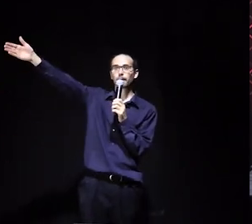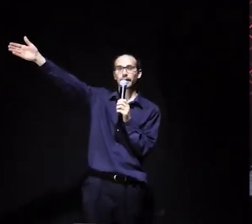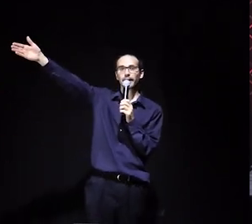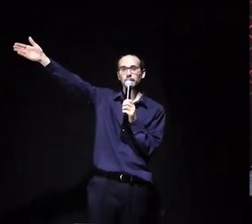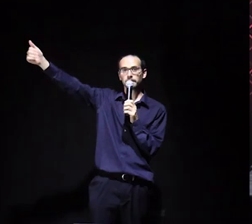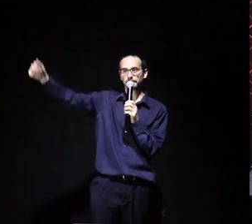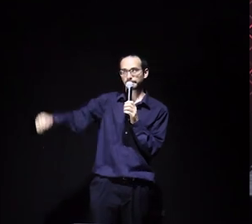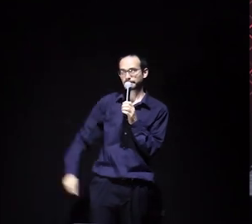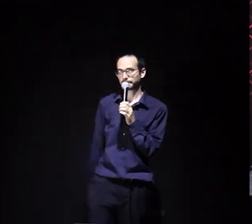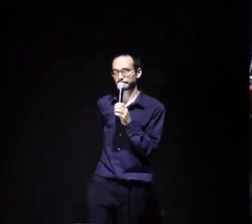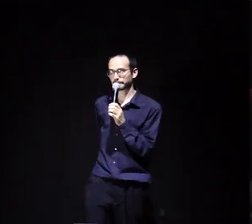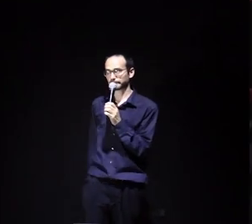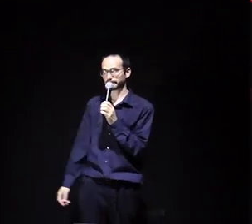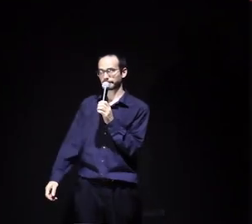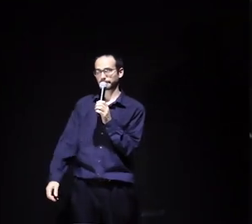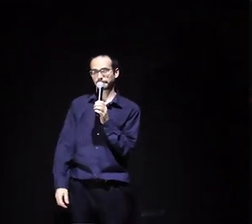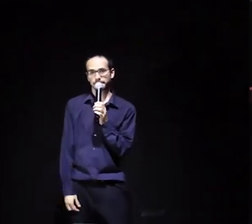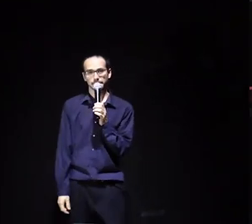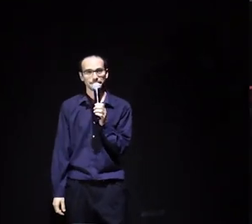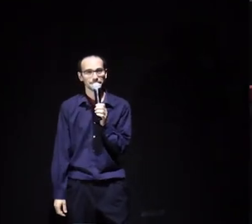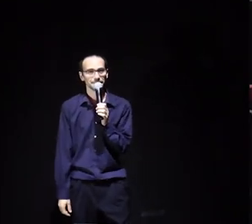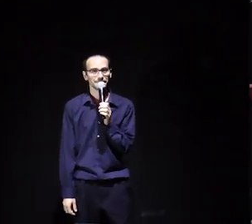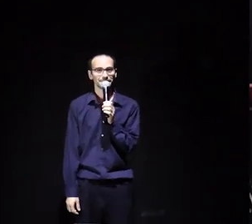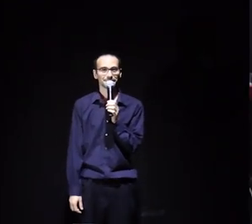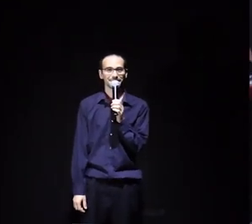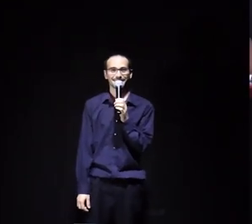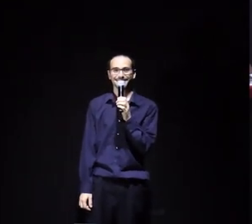Tenim en Marc, al piano.